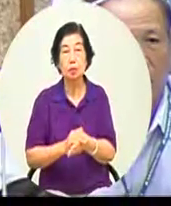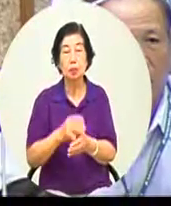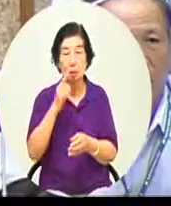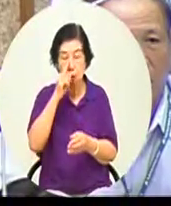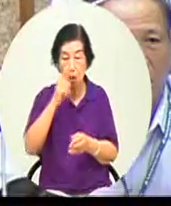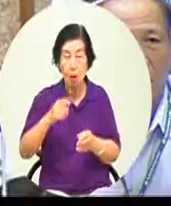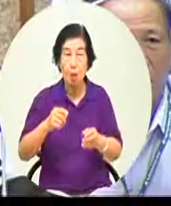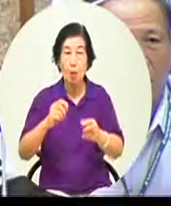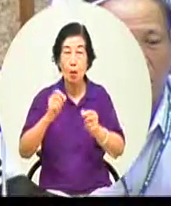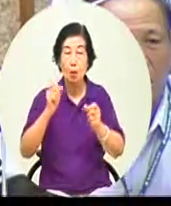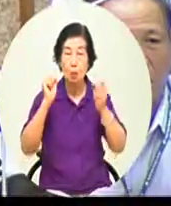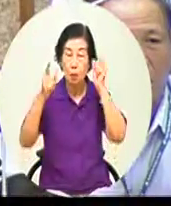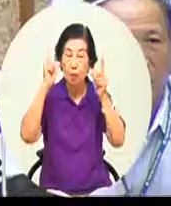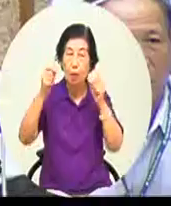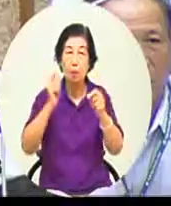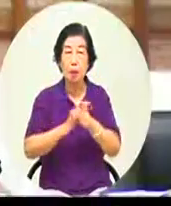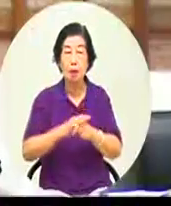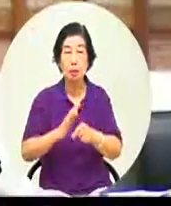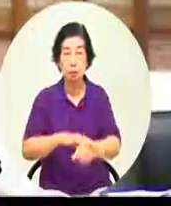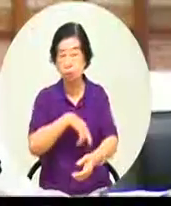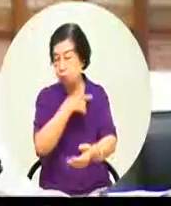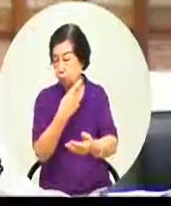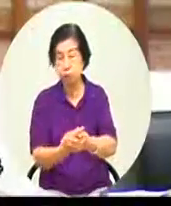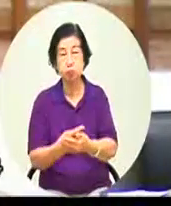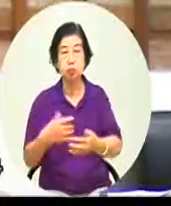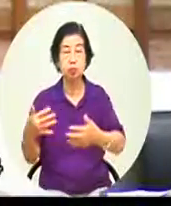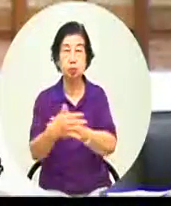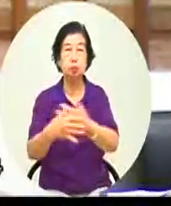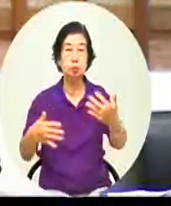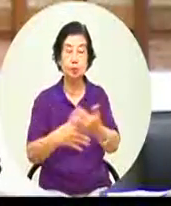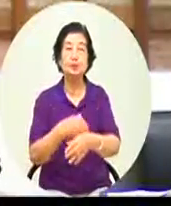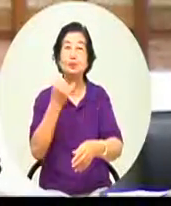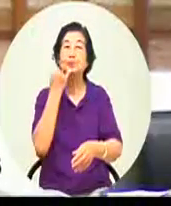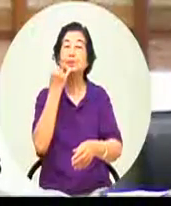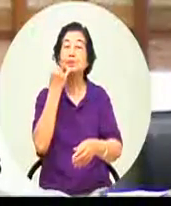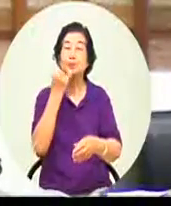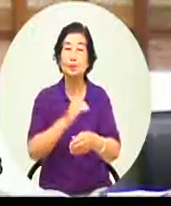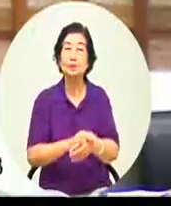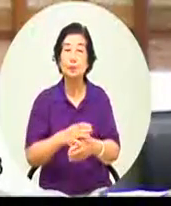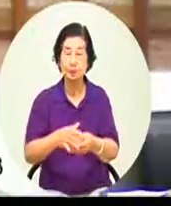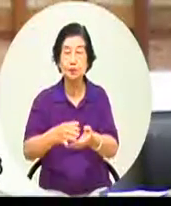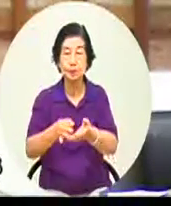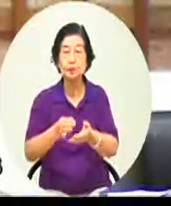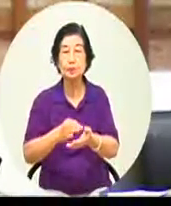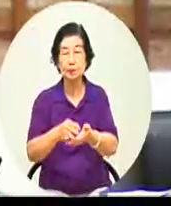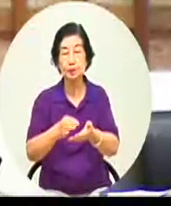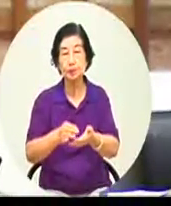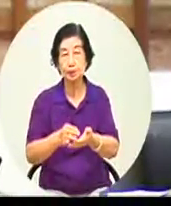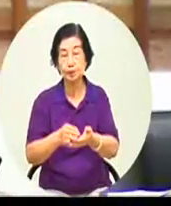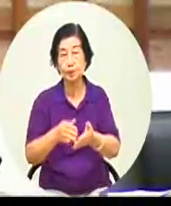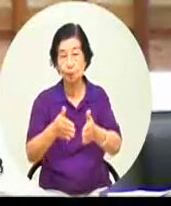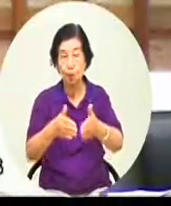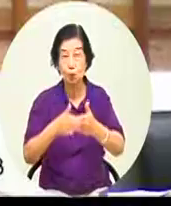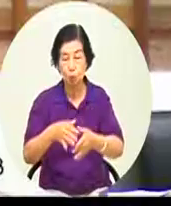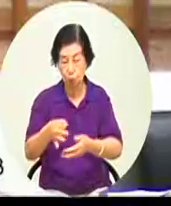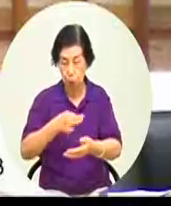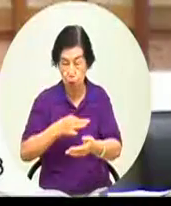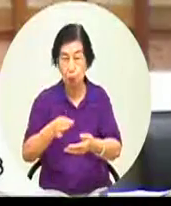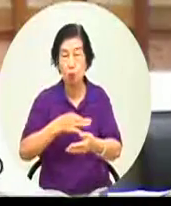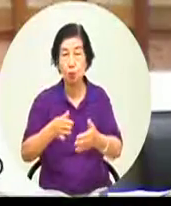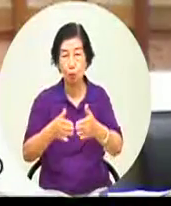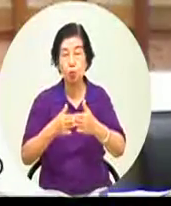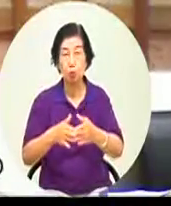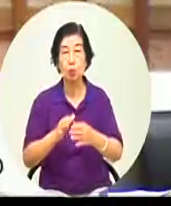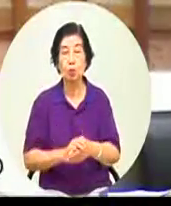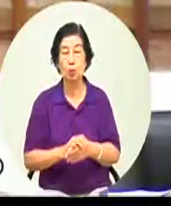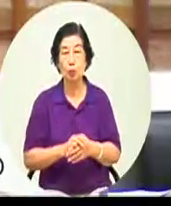之后才开始收费。 等到明年之后，那我们来讲 春节， 明年春节没有关系。那你如果明年